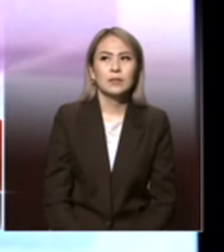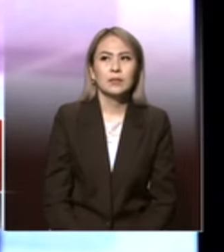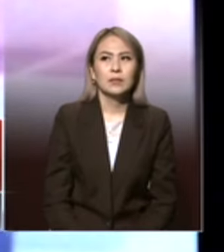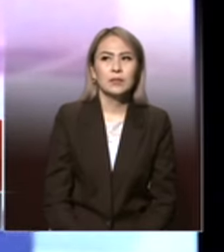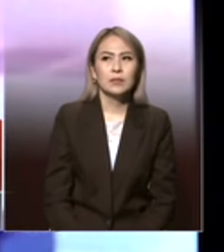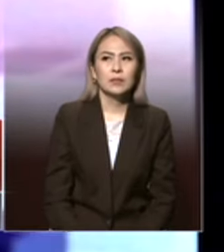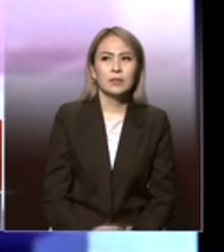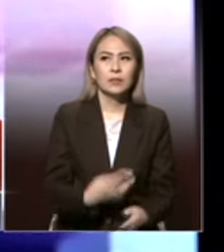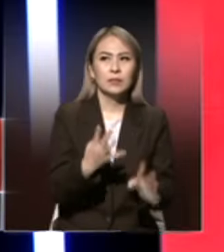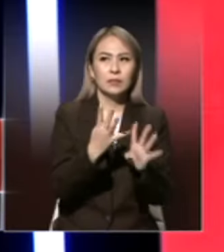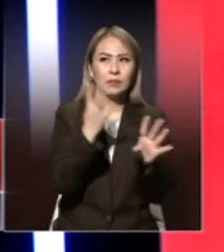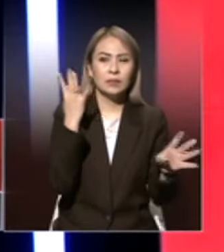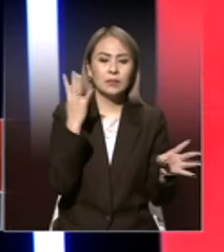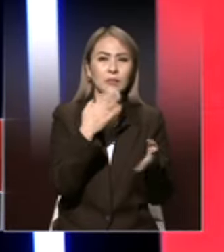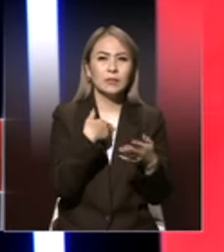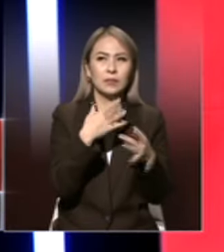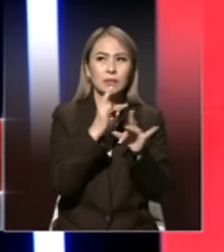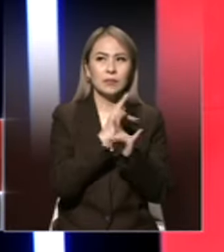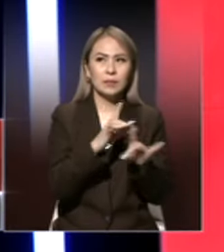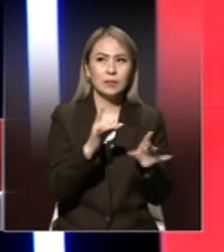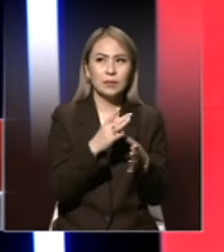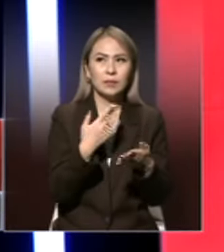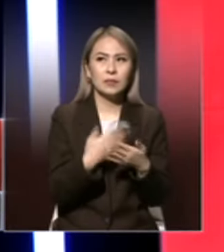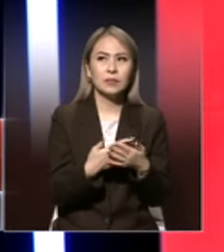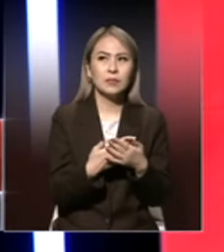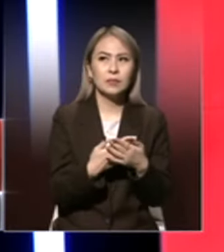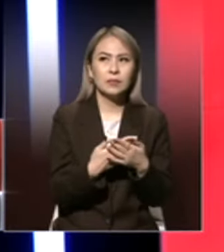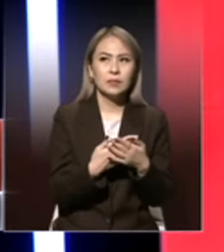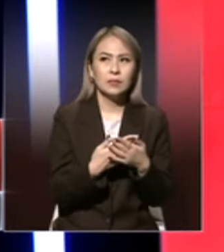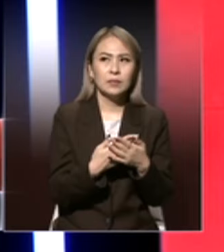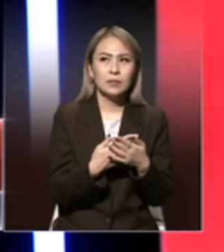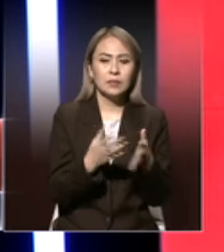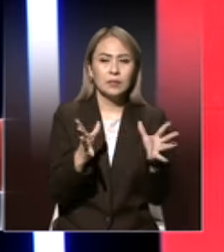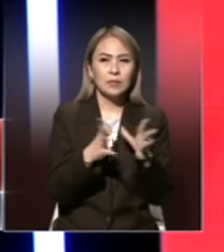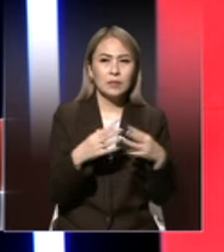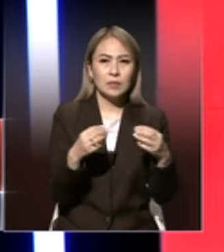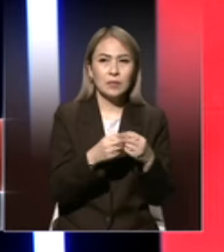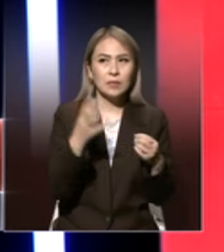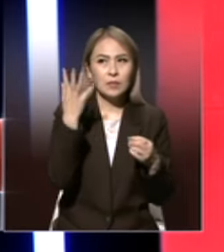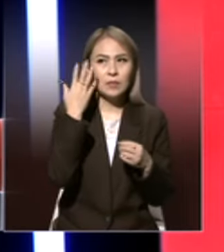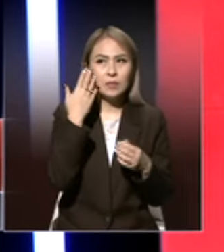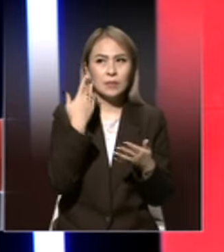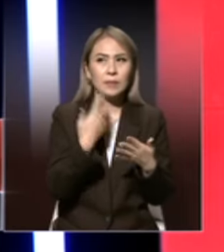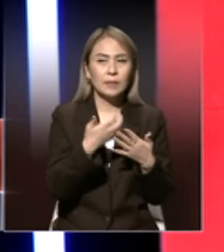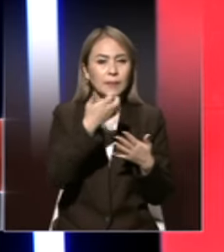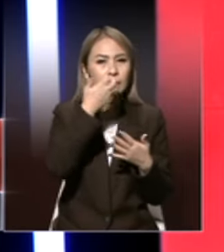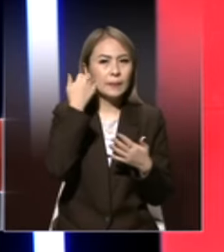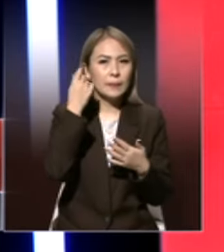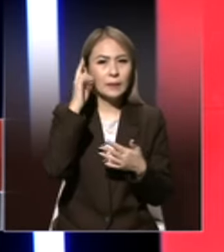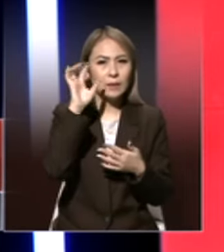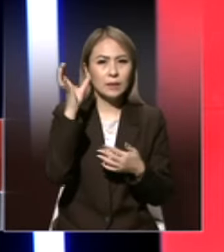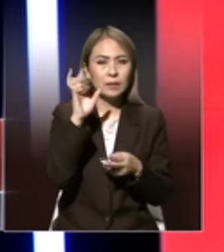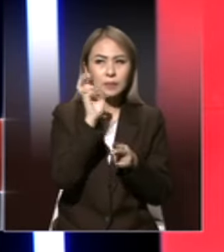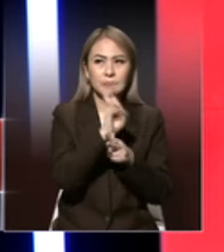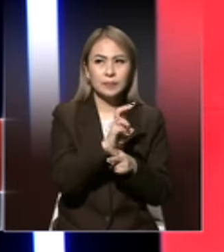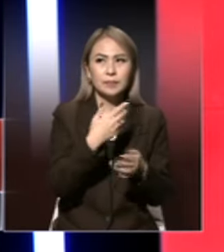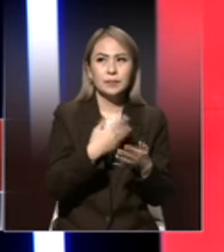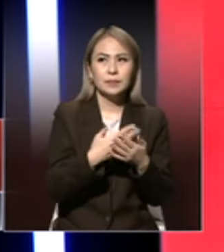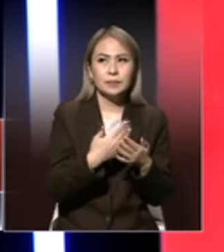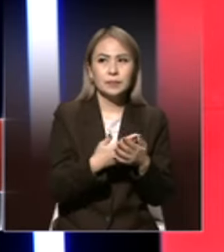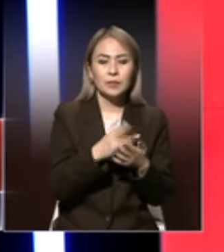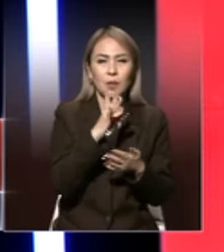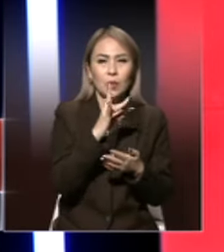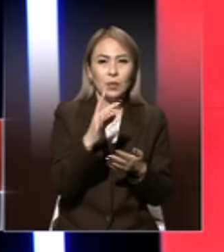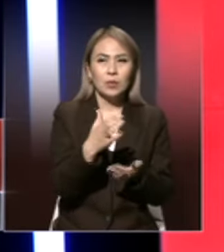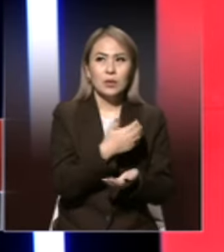кезекте, бағана Ержан мырзаның айтқан пікіріне, бірінші кезекте отбасы құрар кезде тым болмаса отбасылық психологқа барса, отбасылық